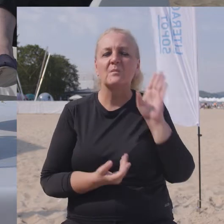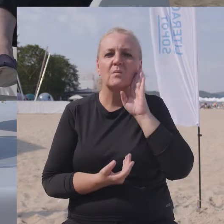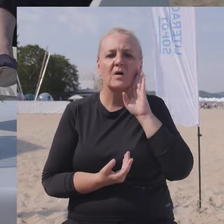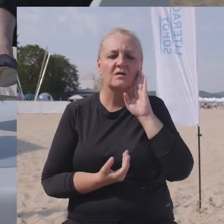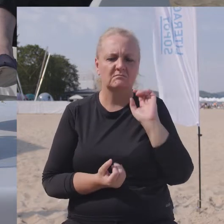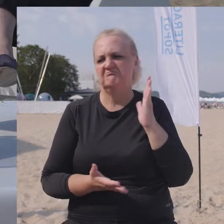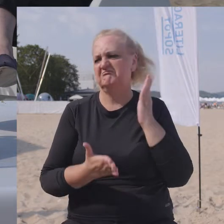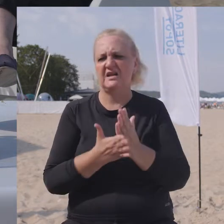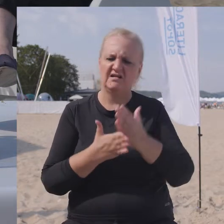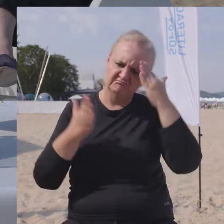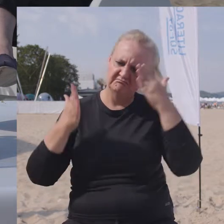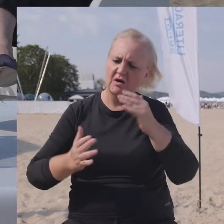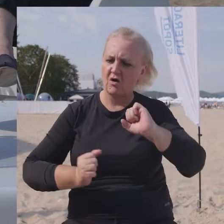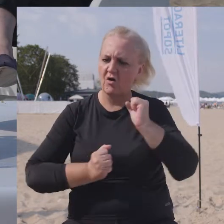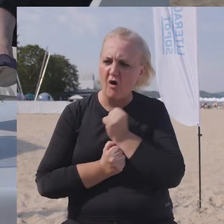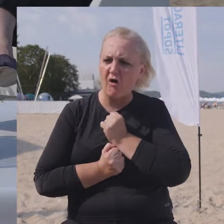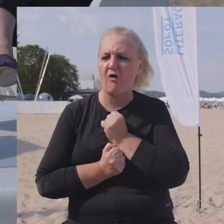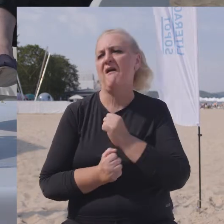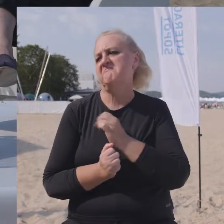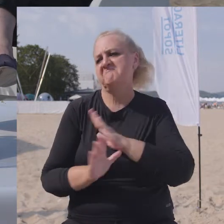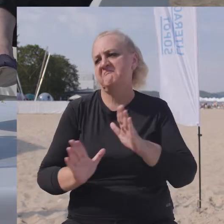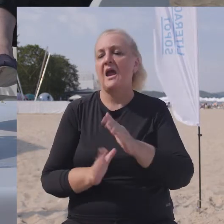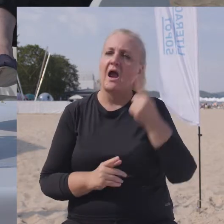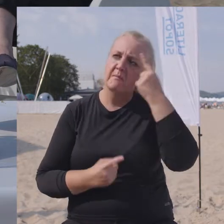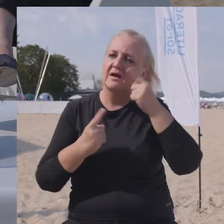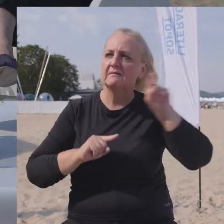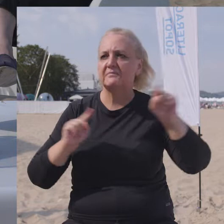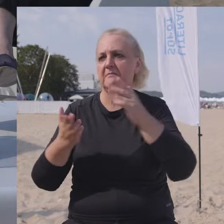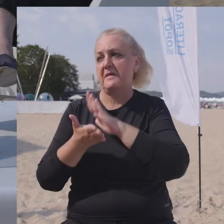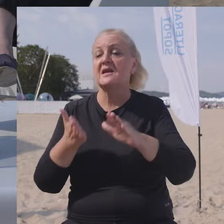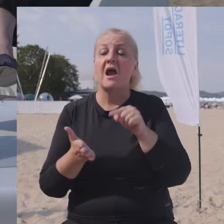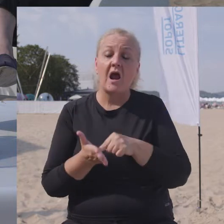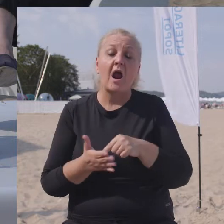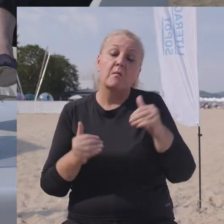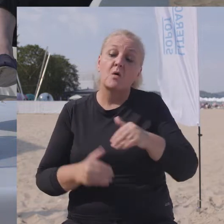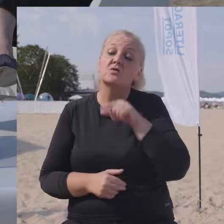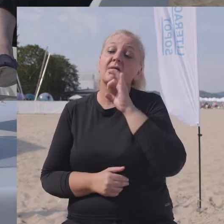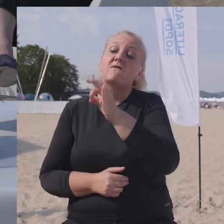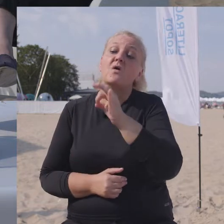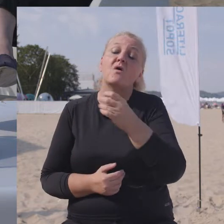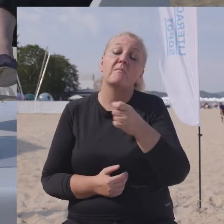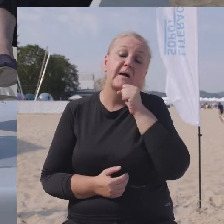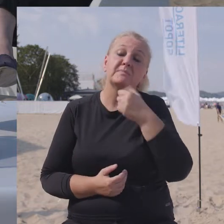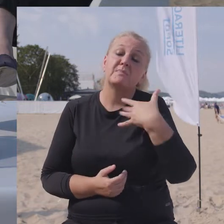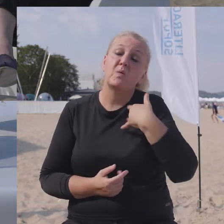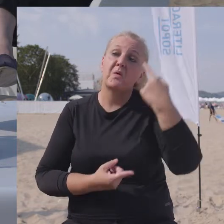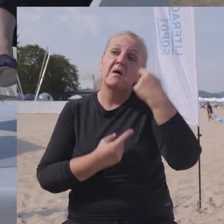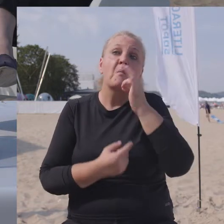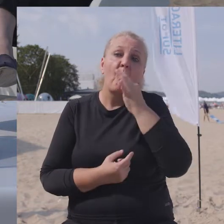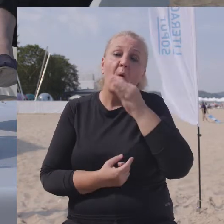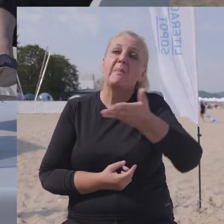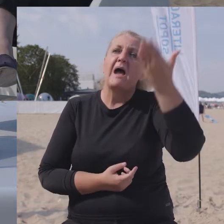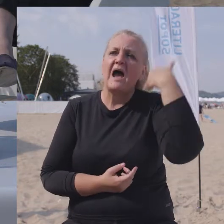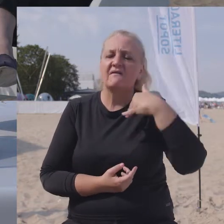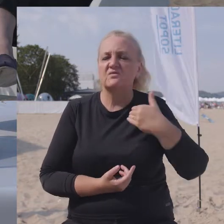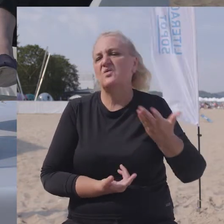bezkompromisowej miłości? Czy też może to jest kwestia tego, że ci ludzie tak wiele przeżyli we własnej młodości, doświadczyli takiego